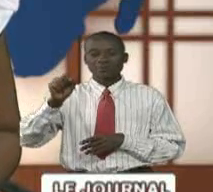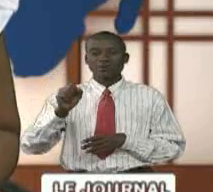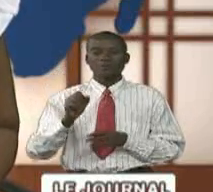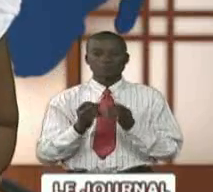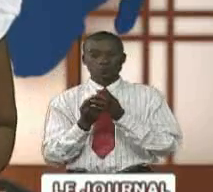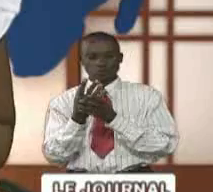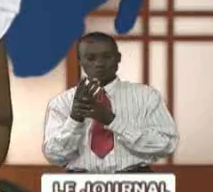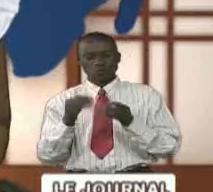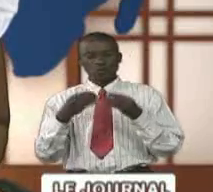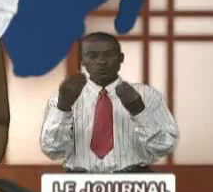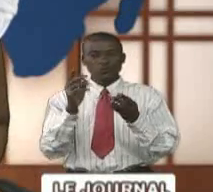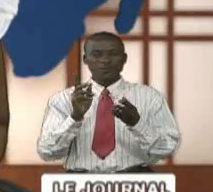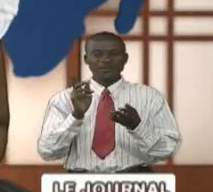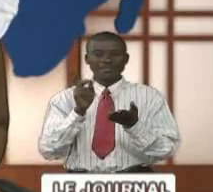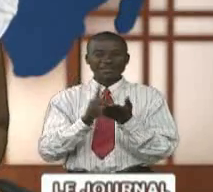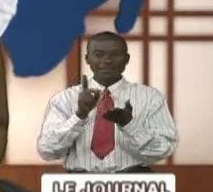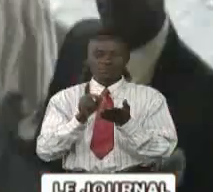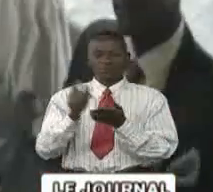pasteurs des églises de réveil.